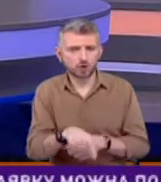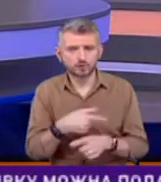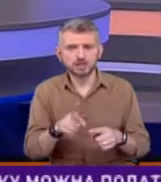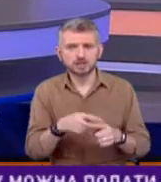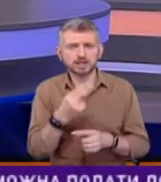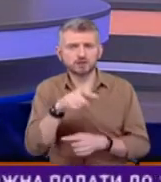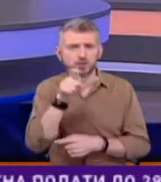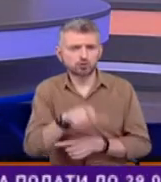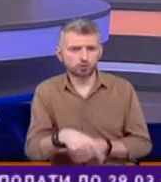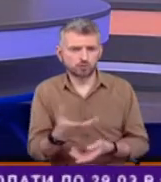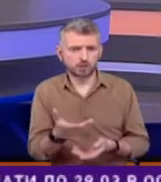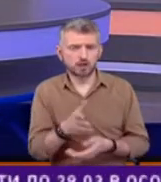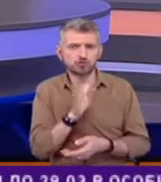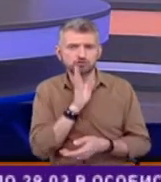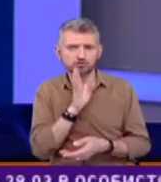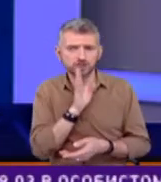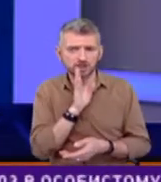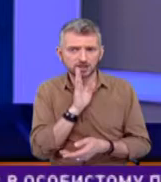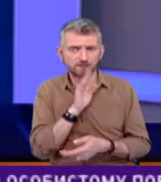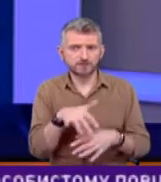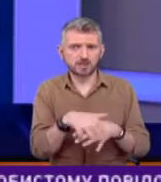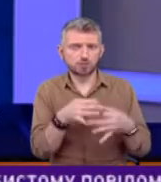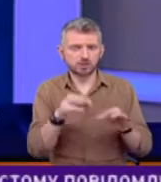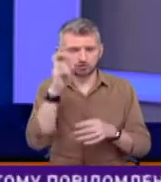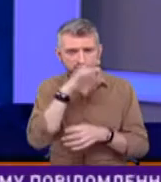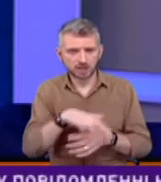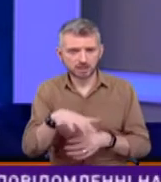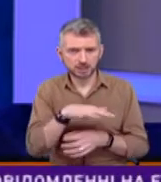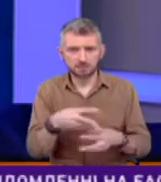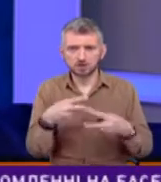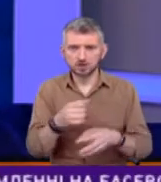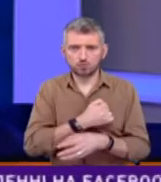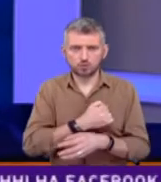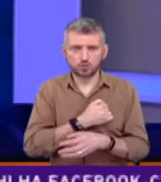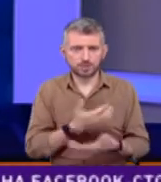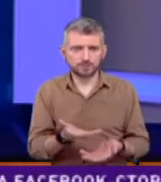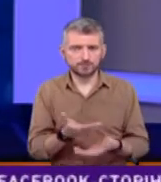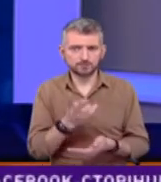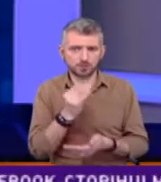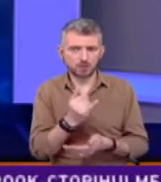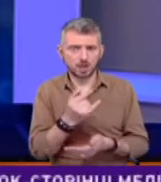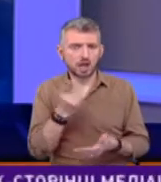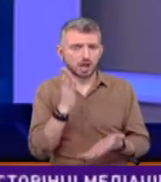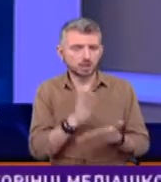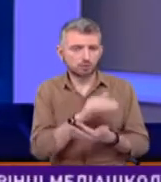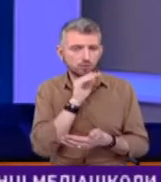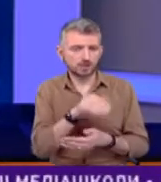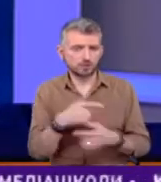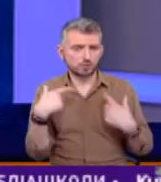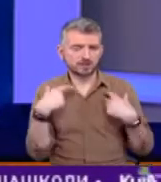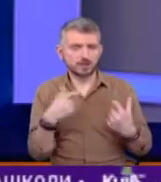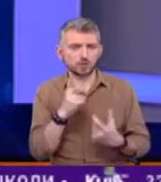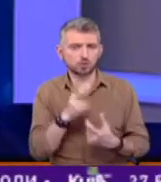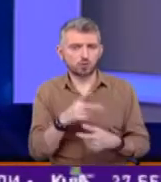це цивільна особа. Тобто жінки в демократичних країнах. Міністри оборони. Тобто. А є професійні офіцери,